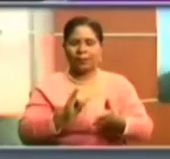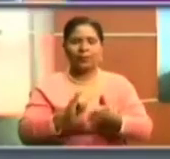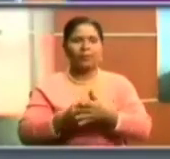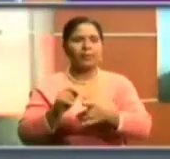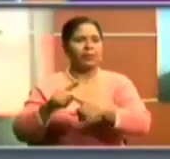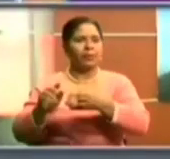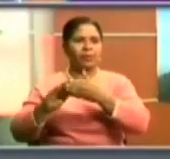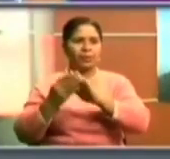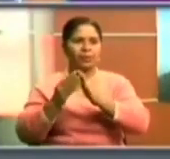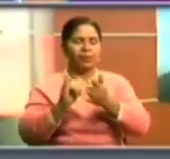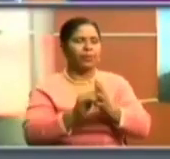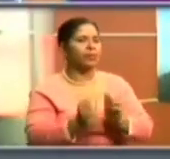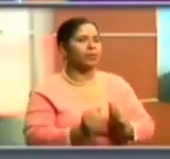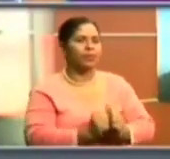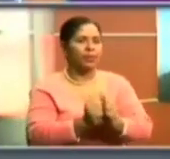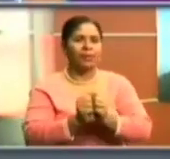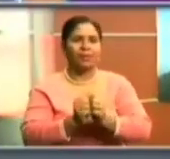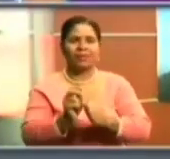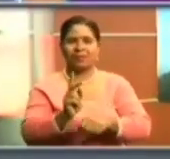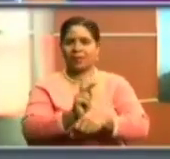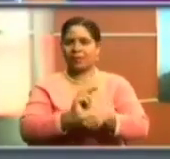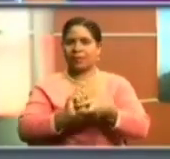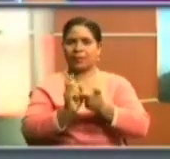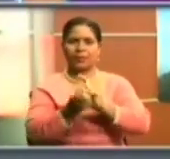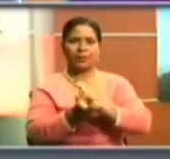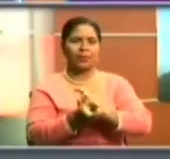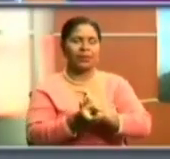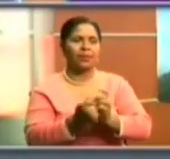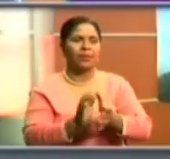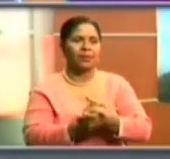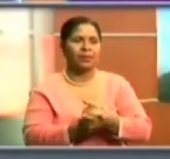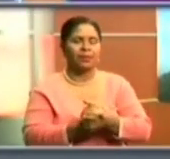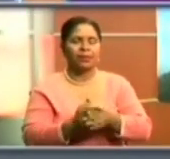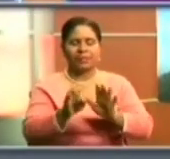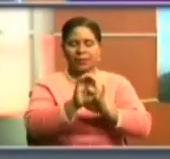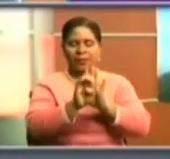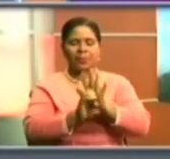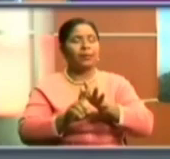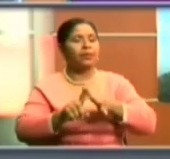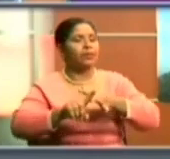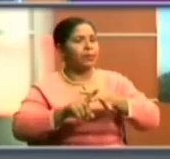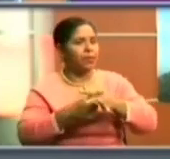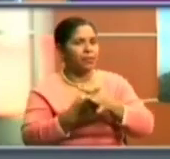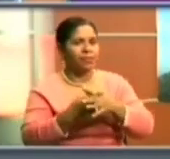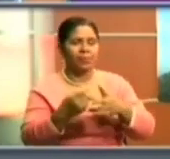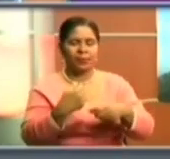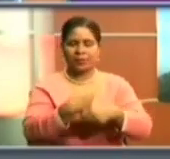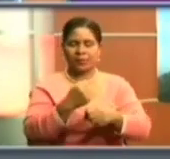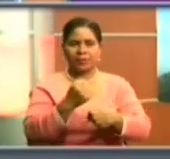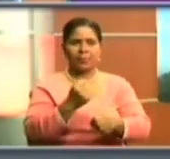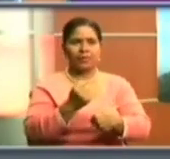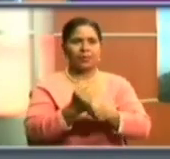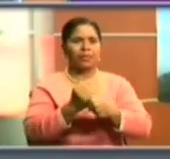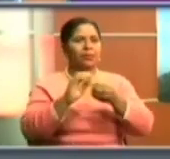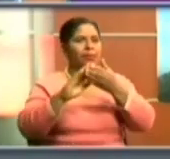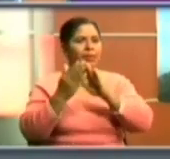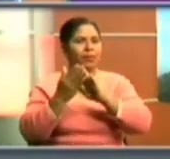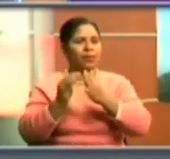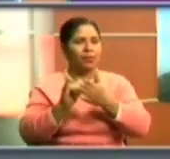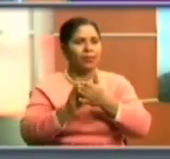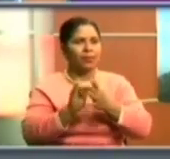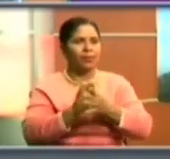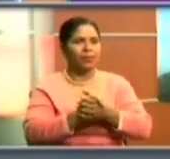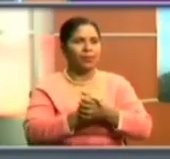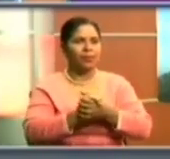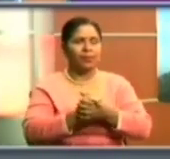yo. Avec la caravane du changement, l'État commence à équiper les communes